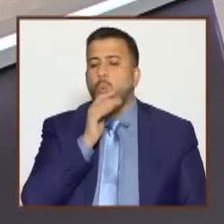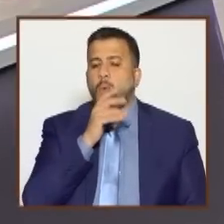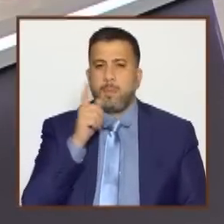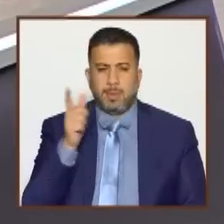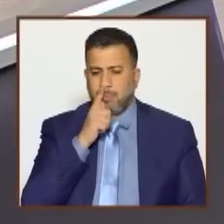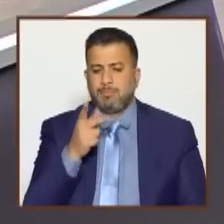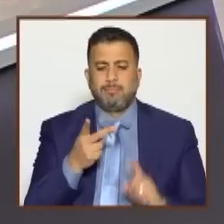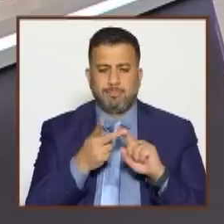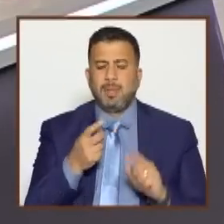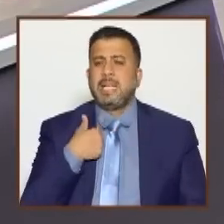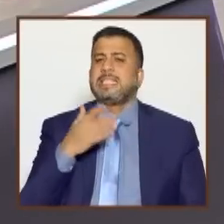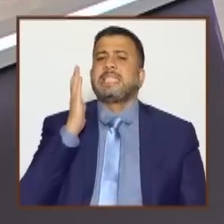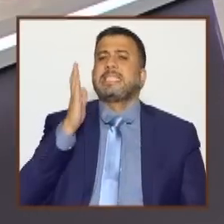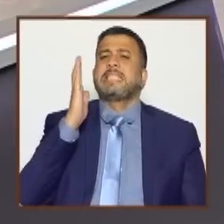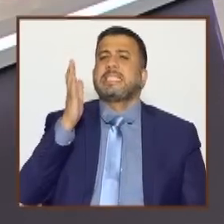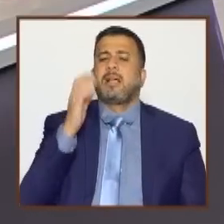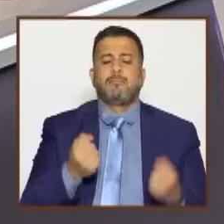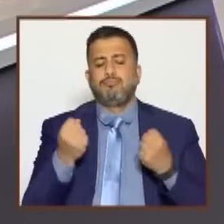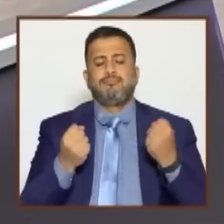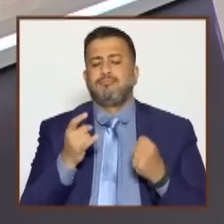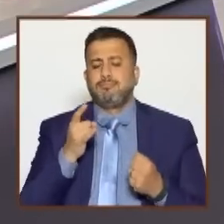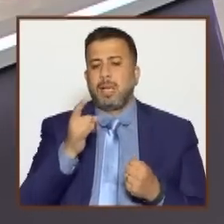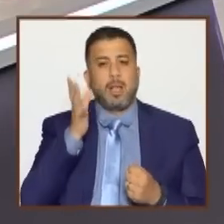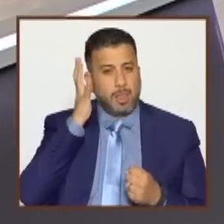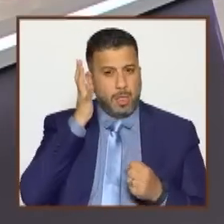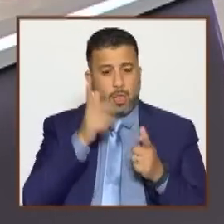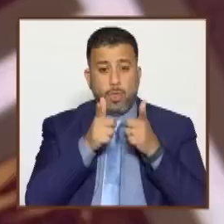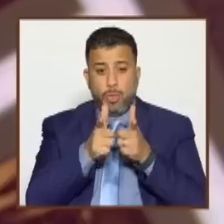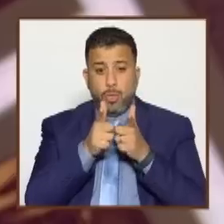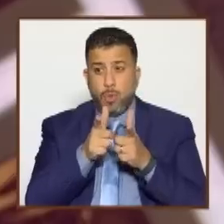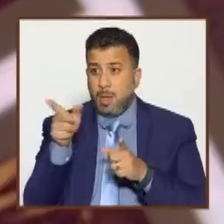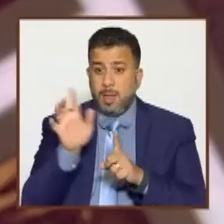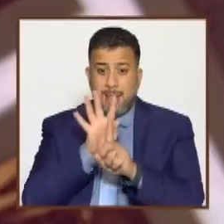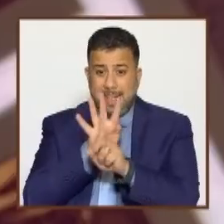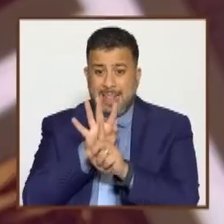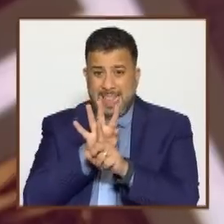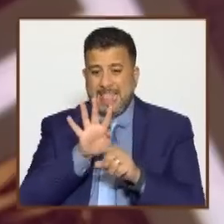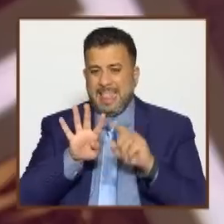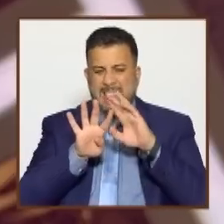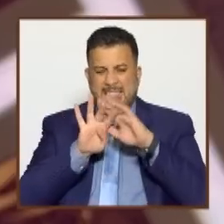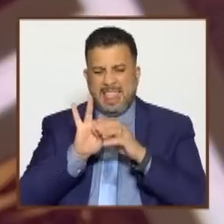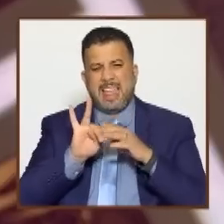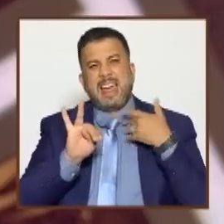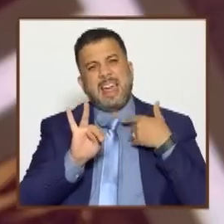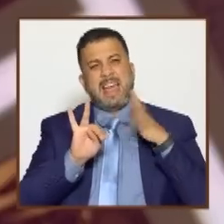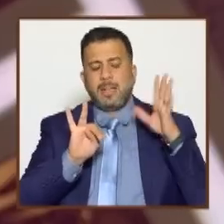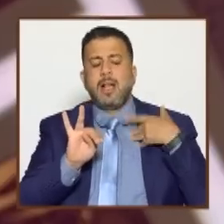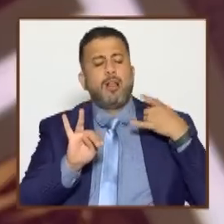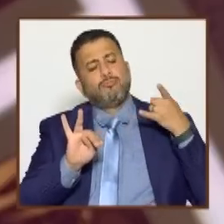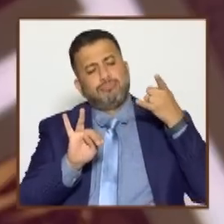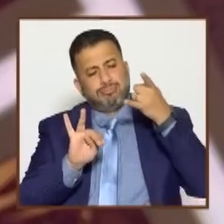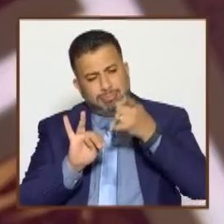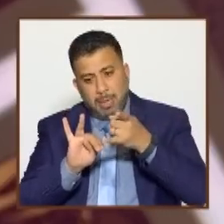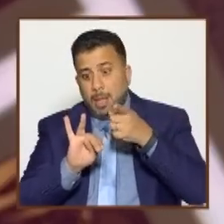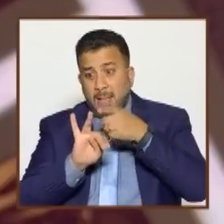كنت مسافر ووافقت صلاة الظهر والإمام في الركعتين الأخيرتين، يقول أنا مسافر أقصر